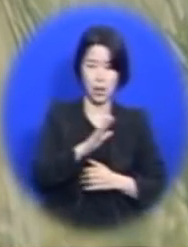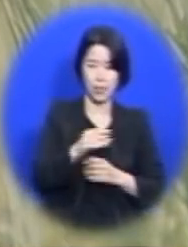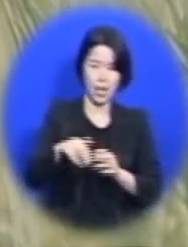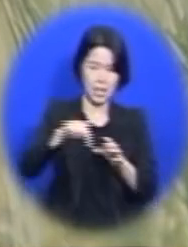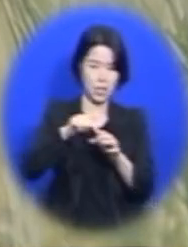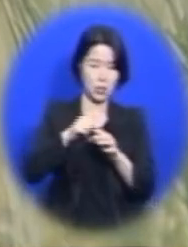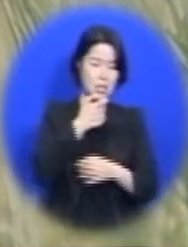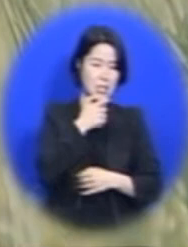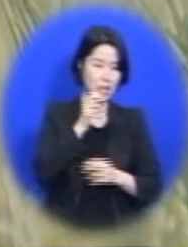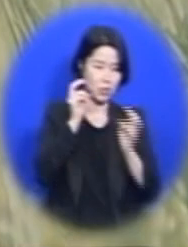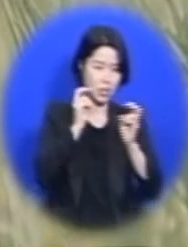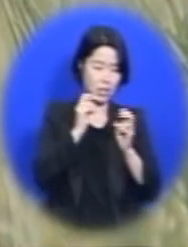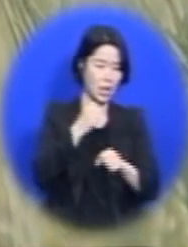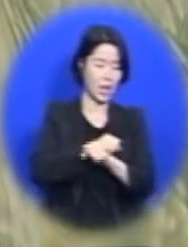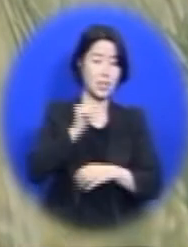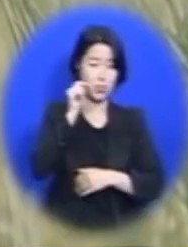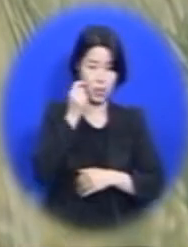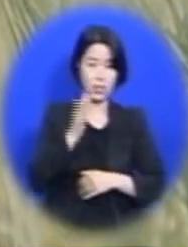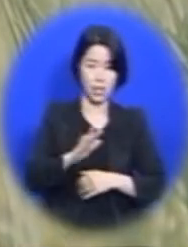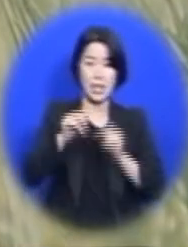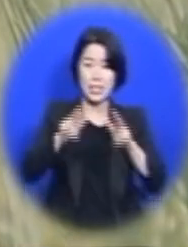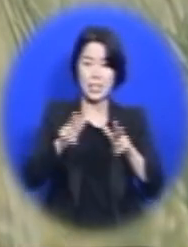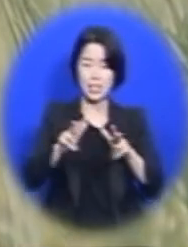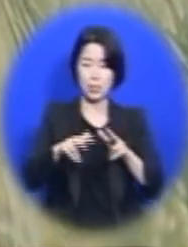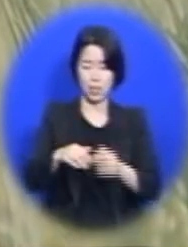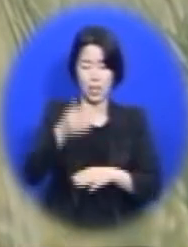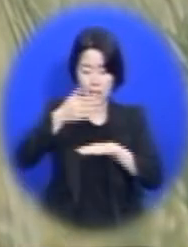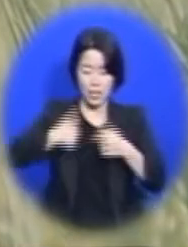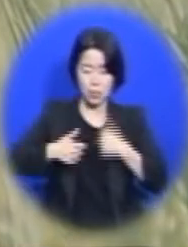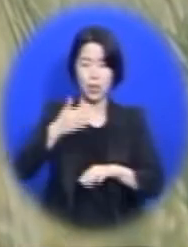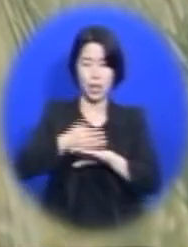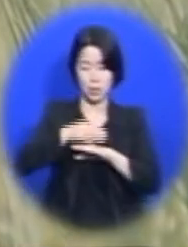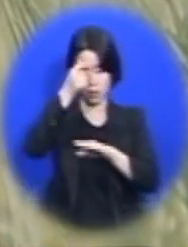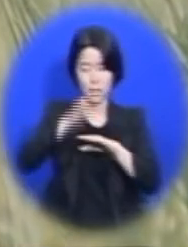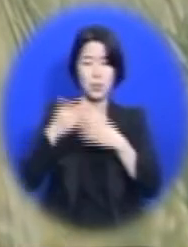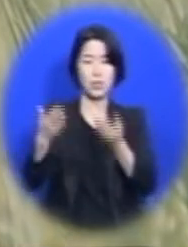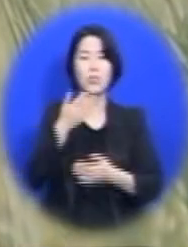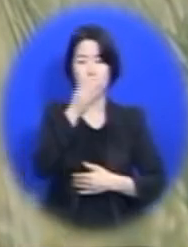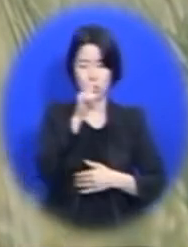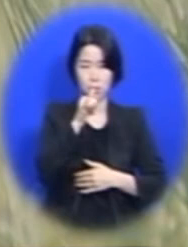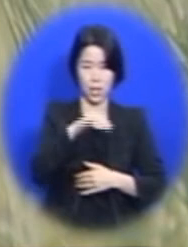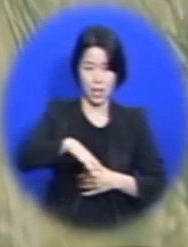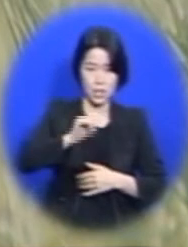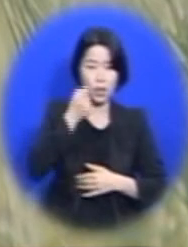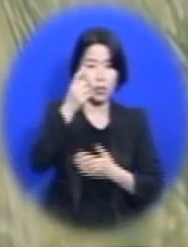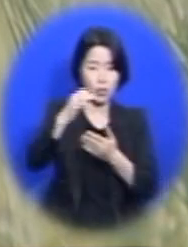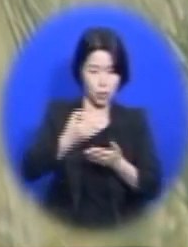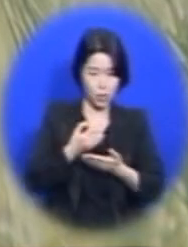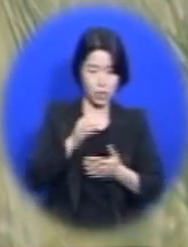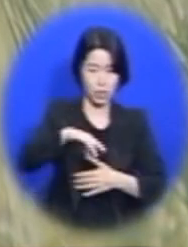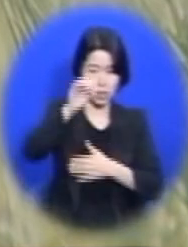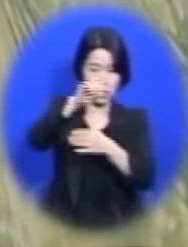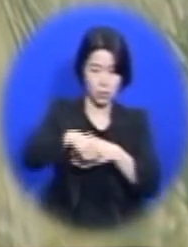문화 때문에 하지 못했던 것은 지금은 기쁨과 감사로 예배를 드립니다. 첫 월급을 첫 열매로